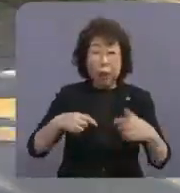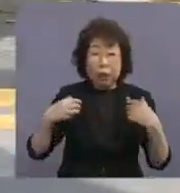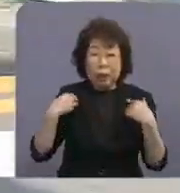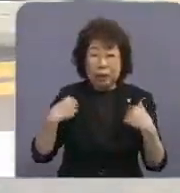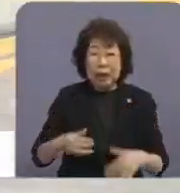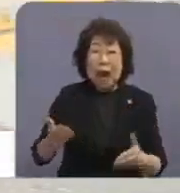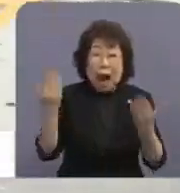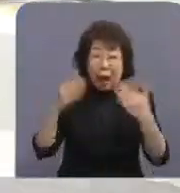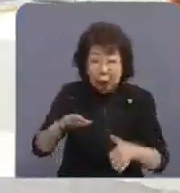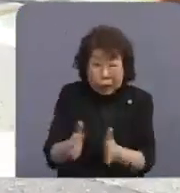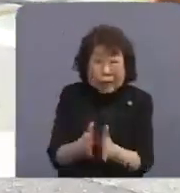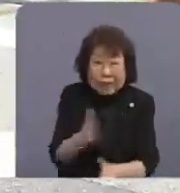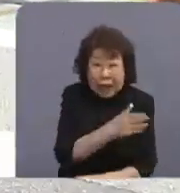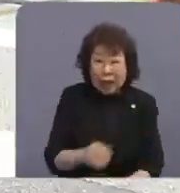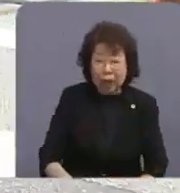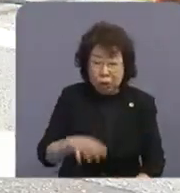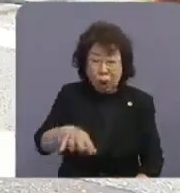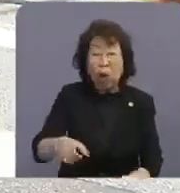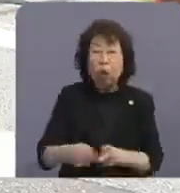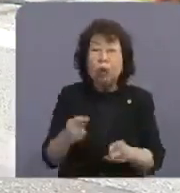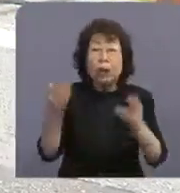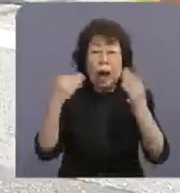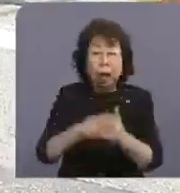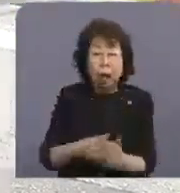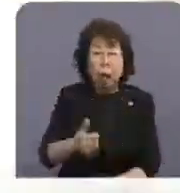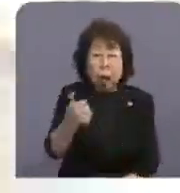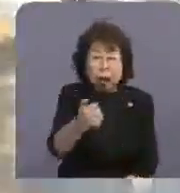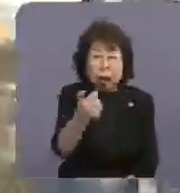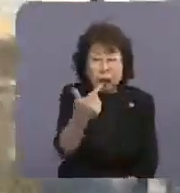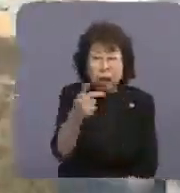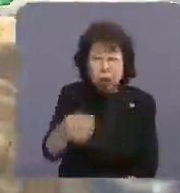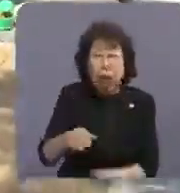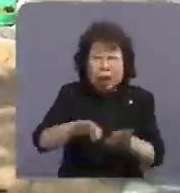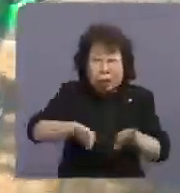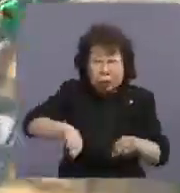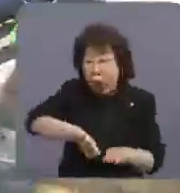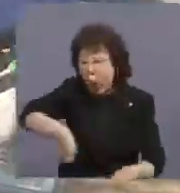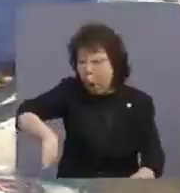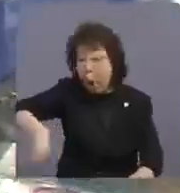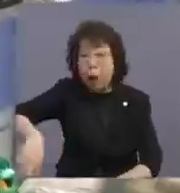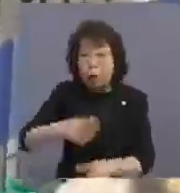이 학교를 시작으로 지역 초등학교 56곳의 담장을 옮기는 등